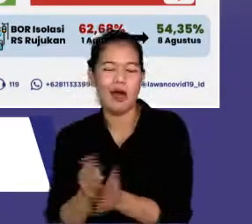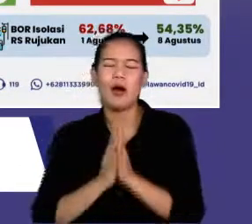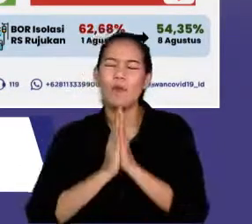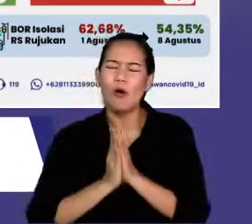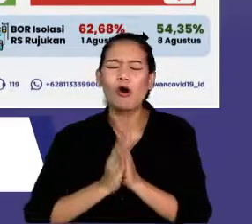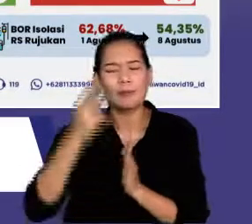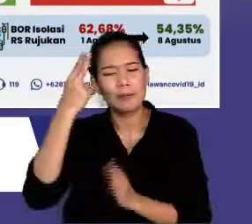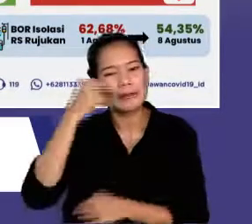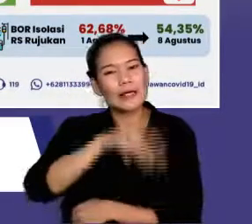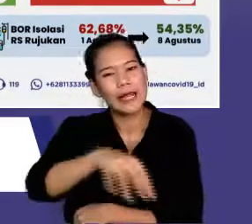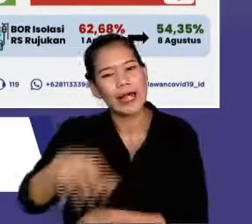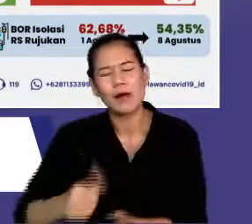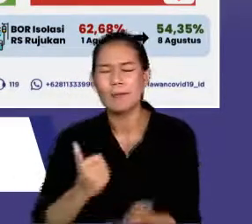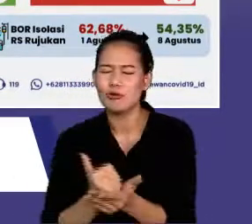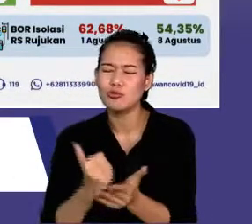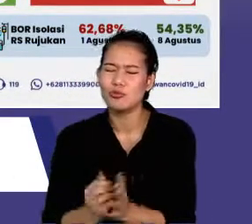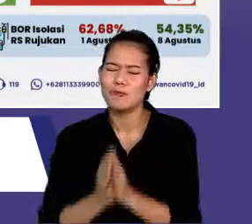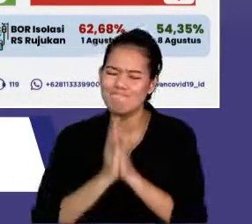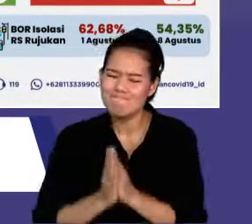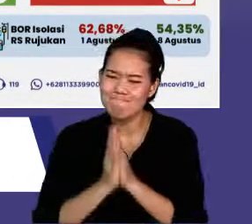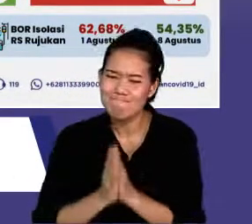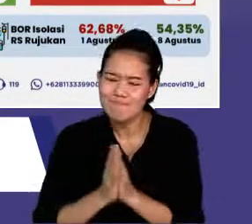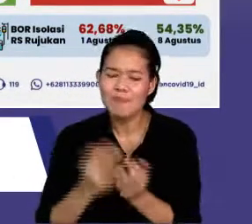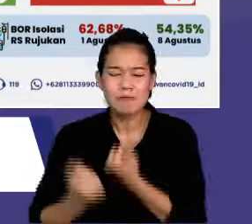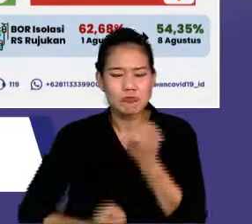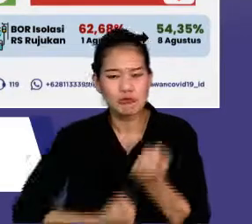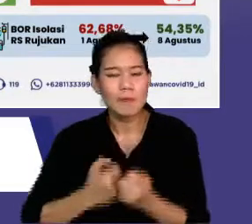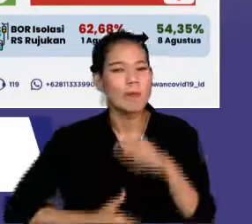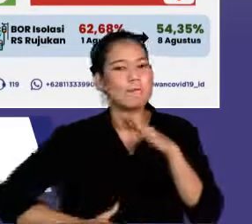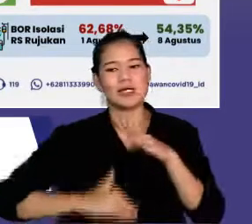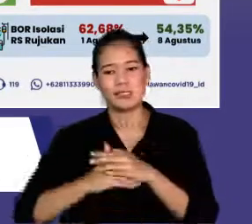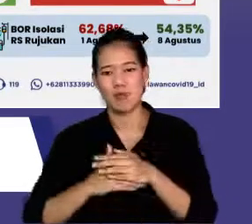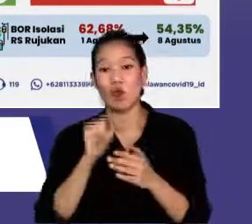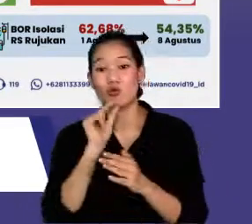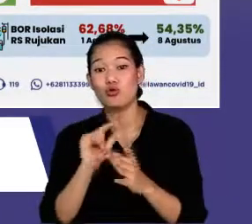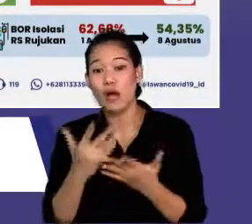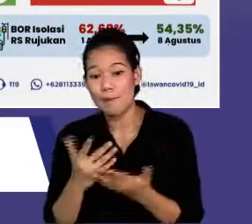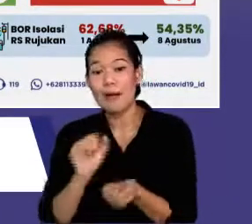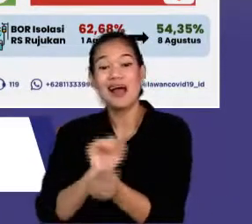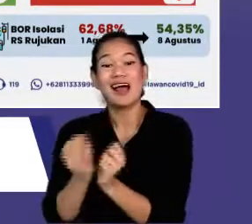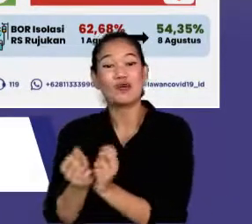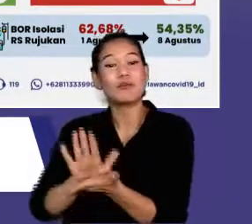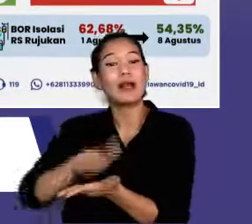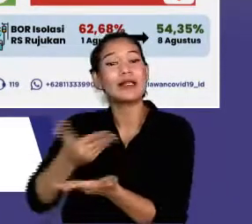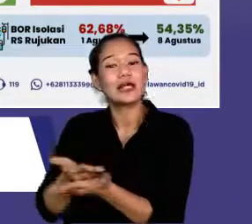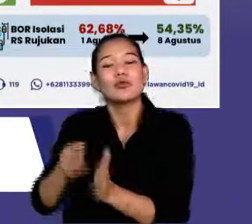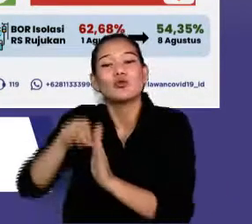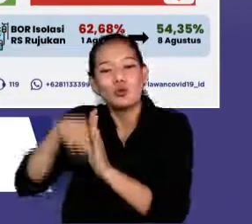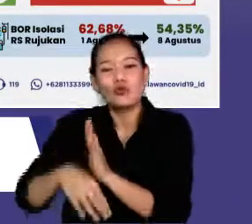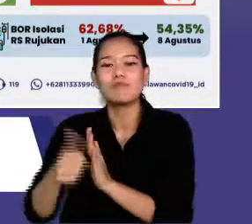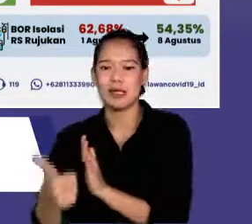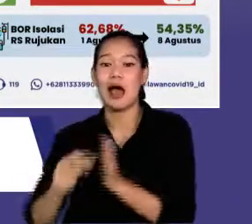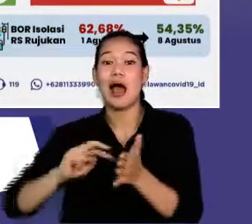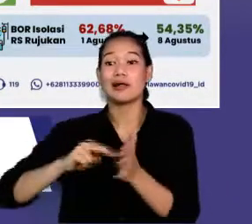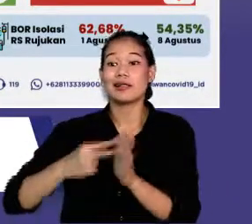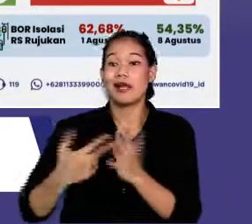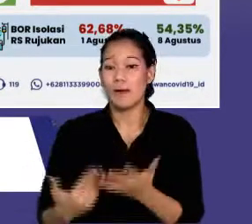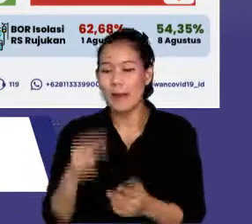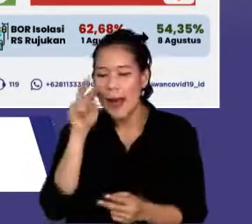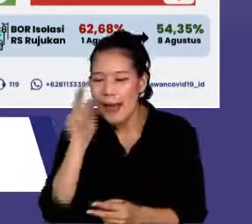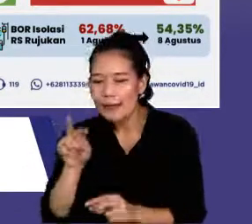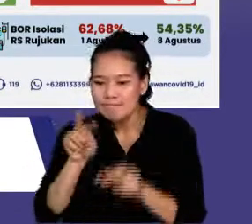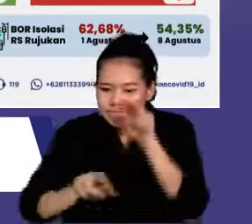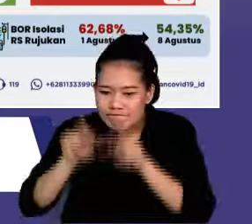pemerintah daerah untuk bersungguh-sungguh memberikan upaya terbaiknya dalam menekan angka kematian ini dengan terus memantau